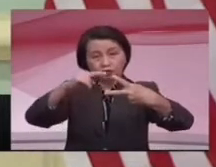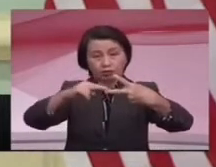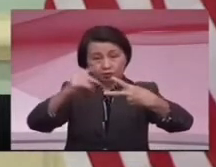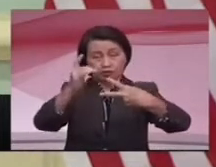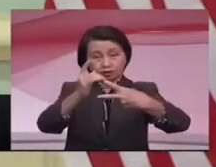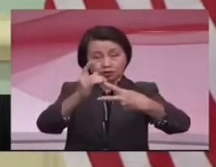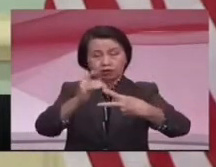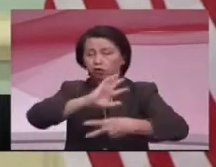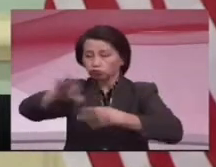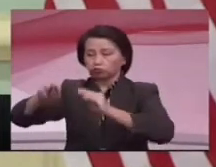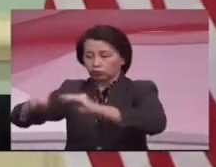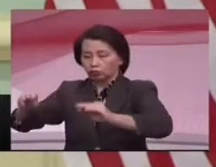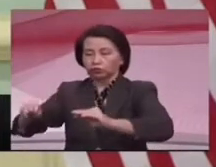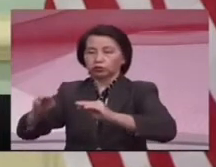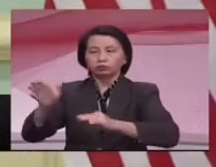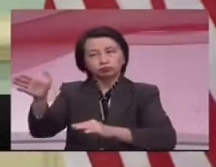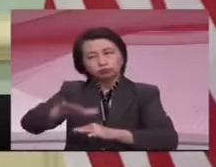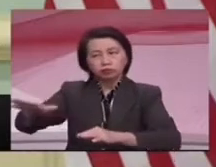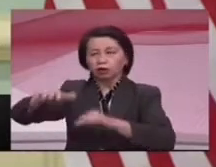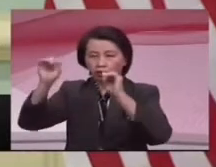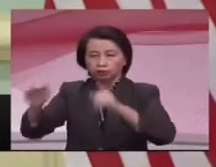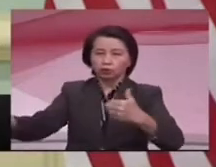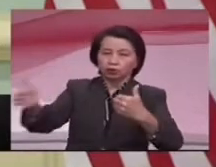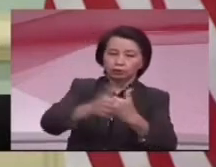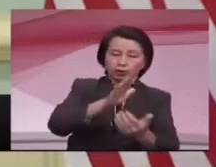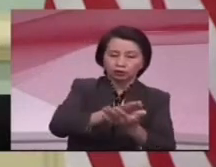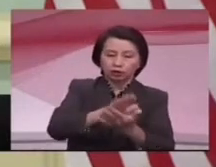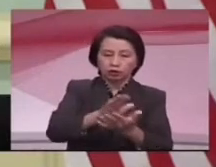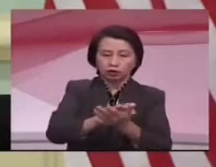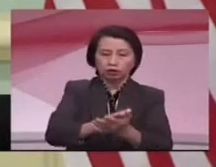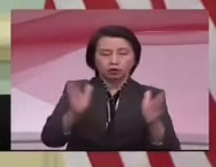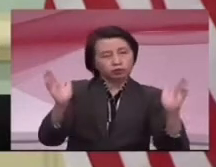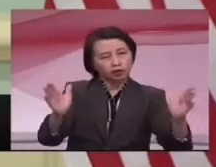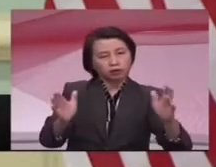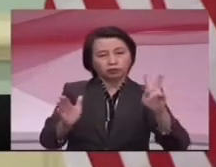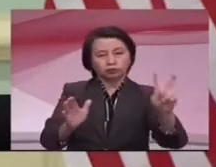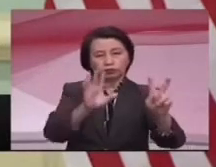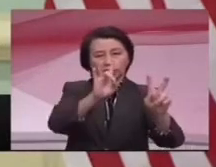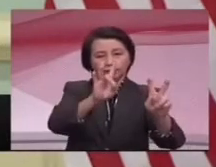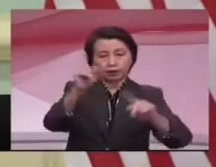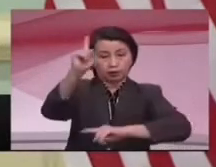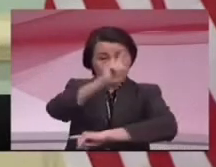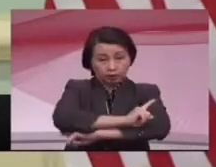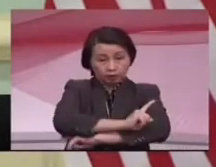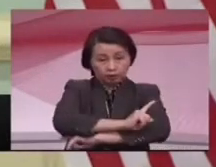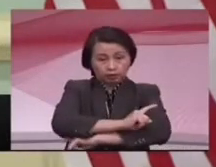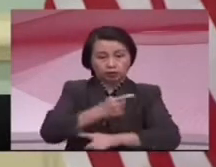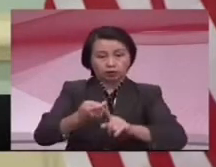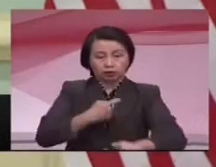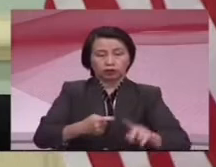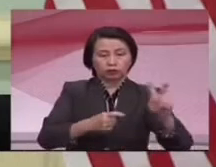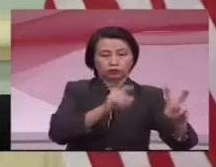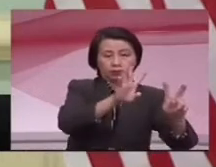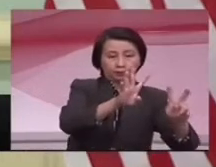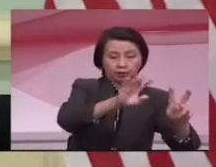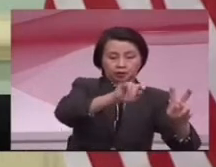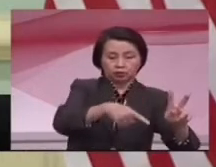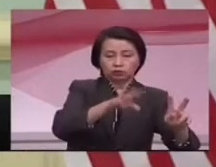murid the jangka dapat kembali ke asrama dalam tempoh 2842 hari daripada 24